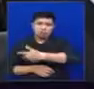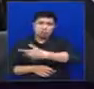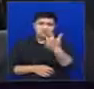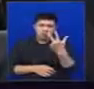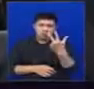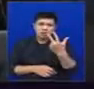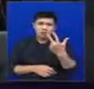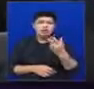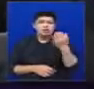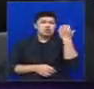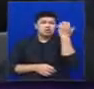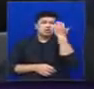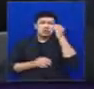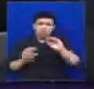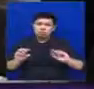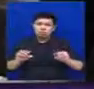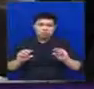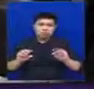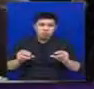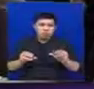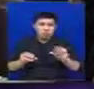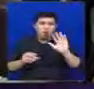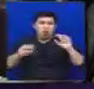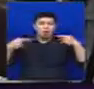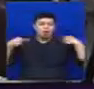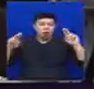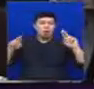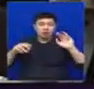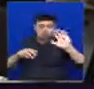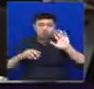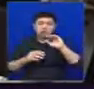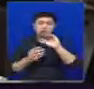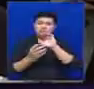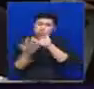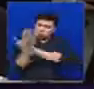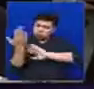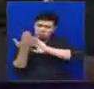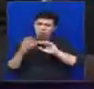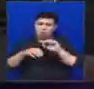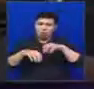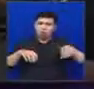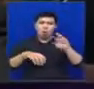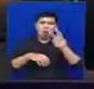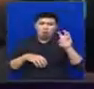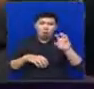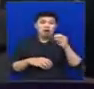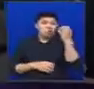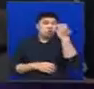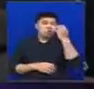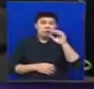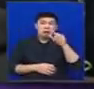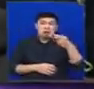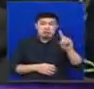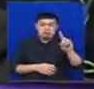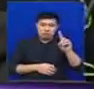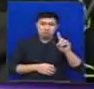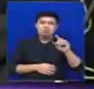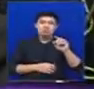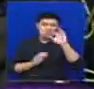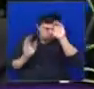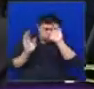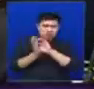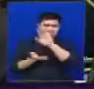านีวิทยุของรัฐทั่วประเทศกว่า600สถานีและให้ทีวีดิจิทัลอีก19ช่องได้มีการดึงสัญญ